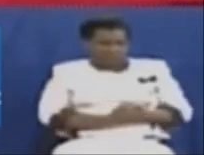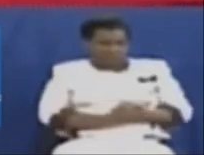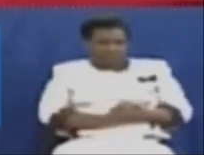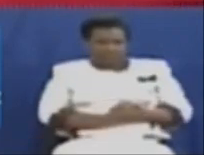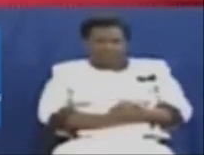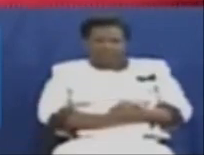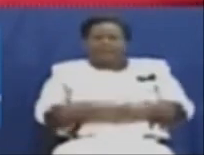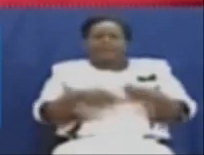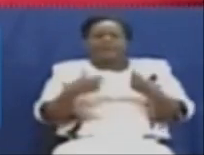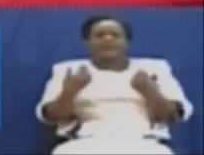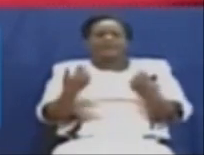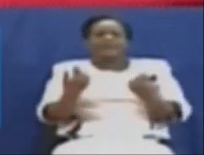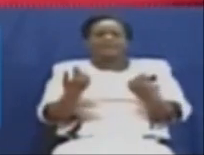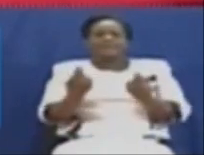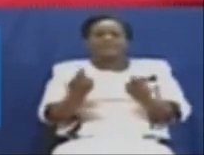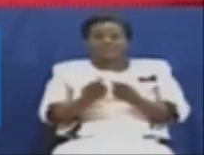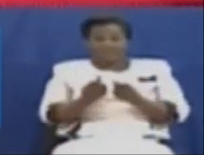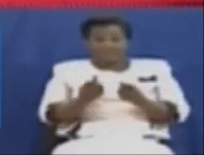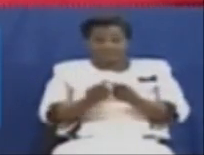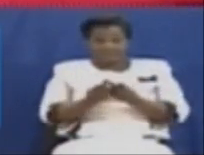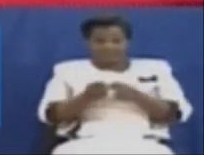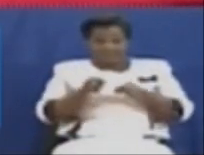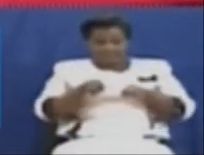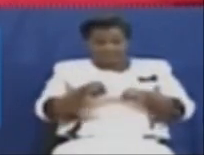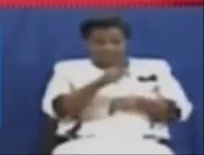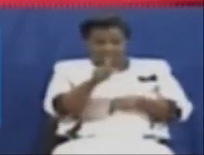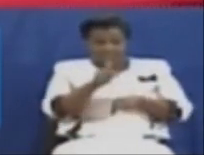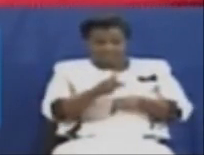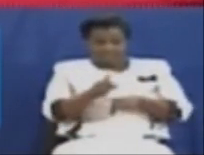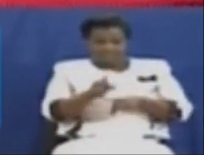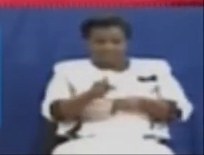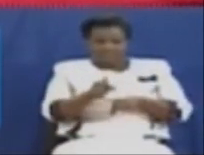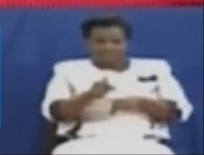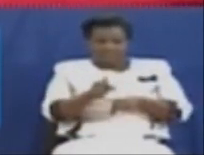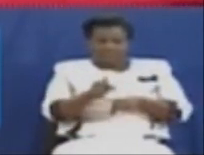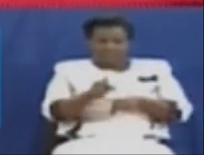swali la kwanza, pia havijazuiwa kufanya